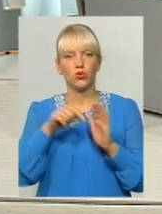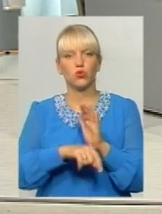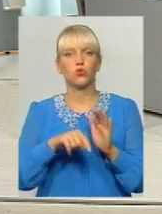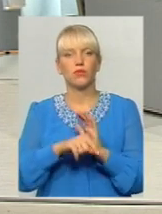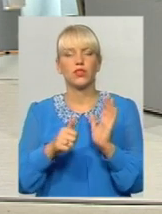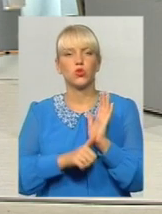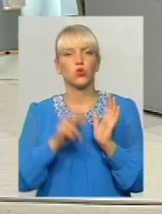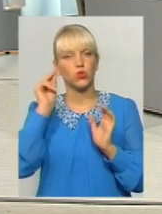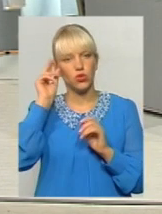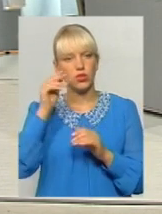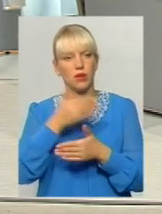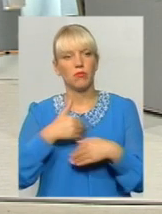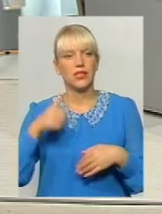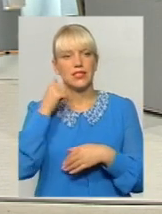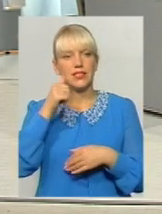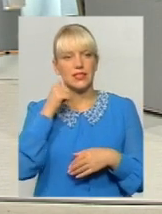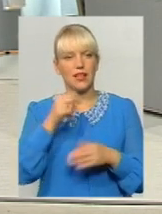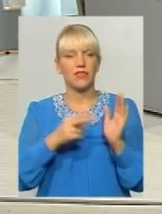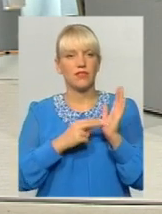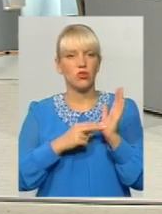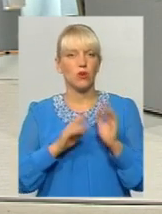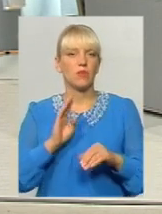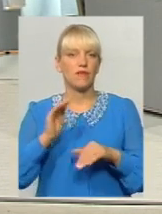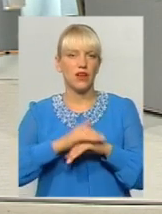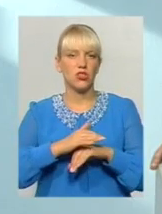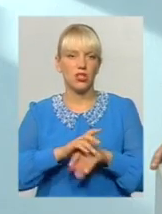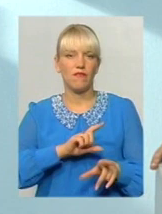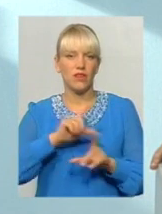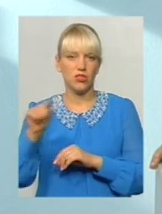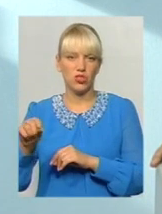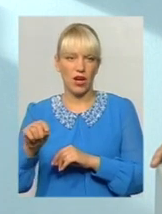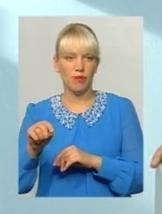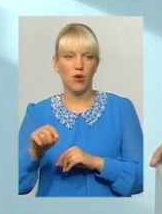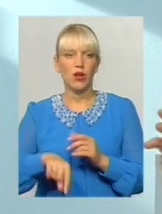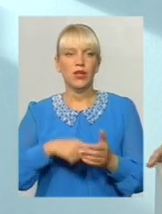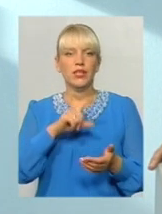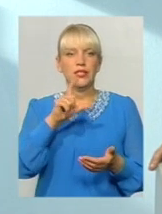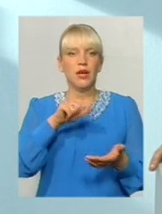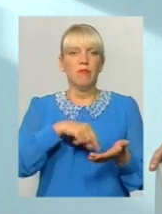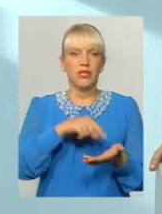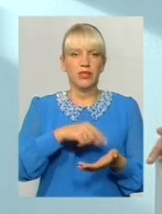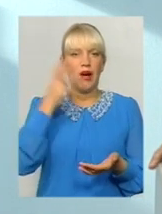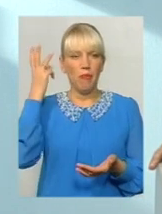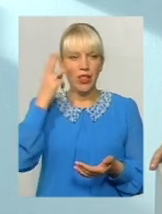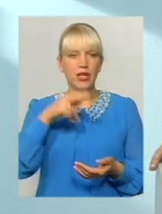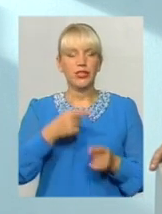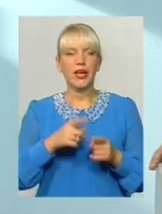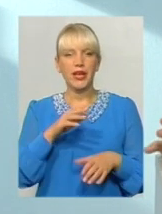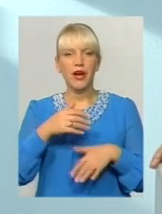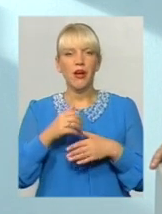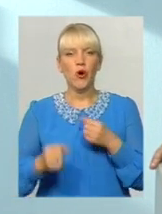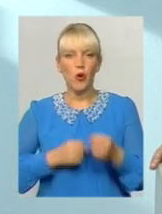от 6 числа, ми завтра в 7 годині вечора виїжджаємо з міста Хмельницького колоною, рухаємося на мітинг на